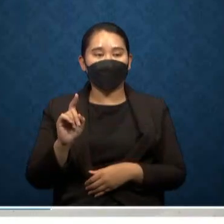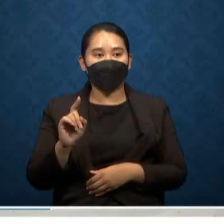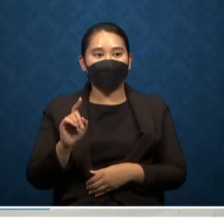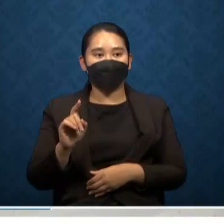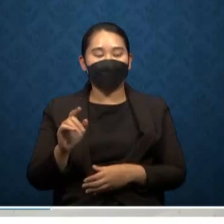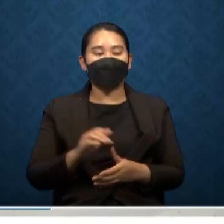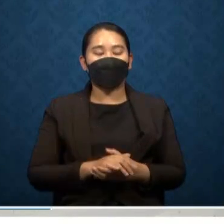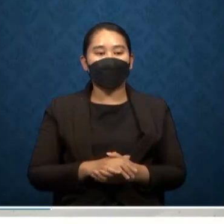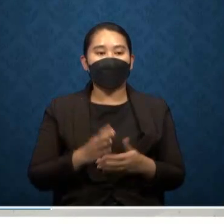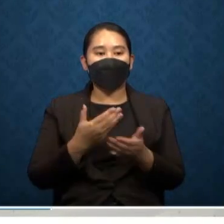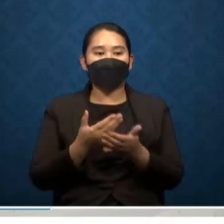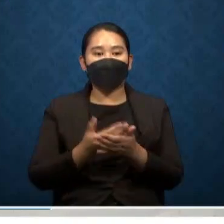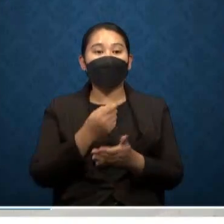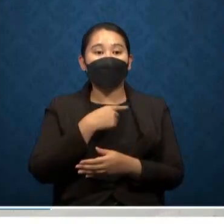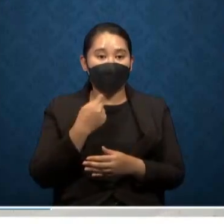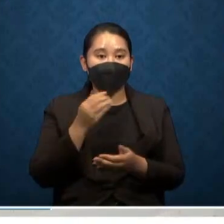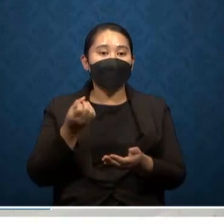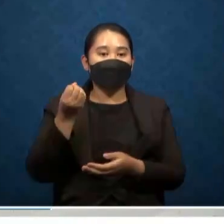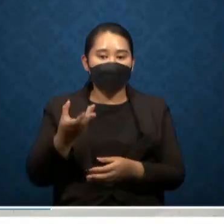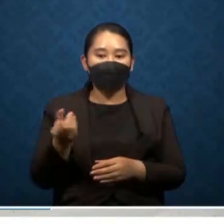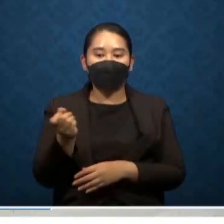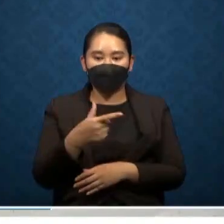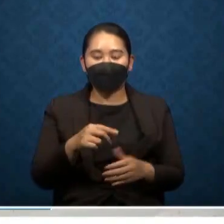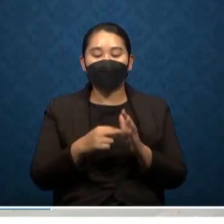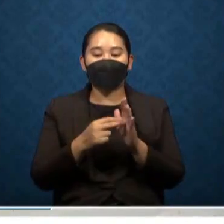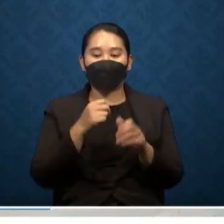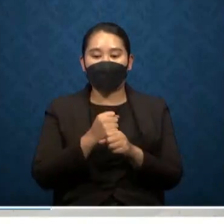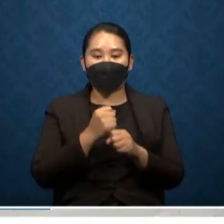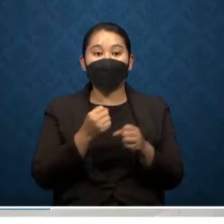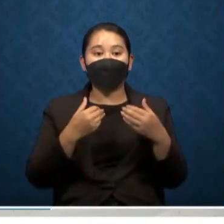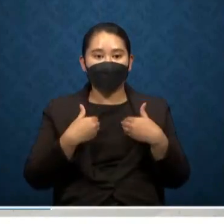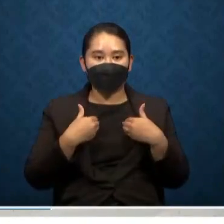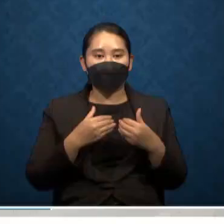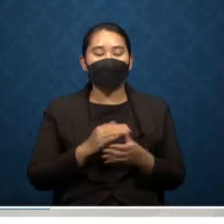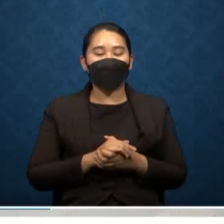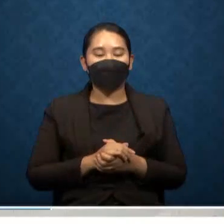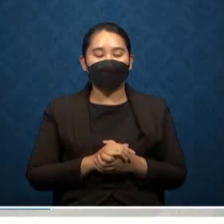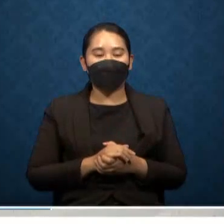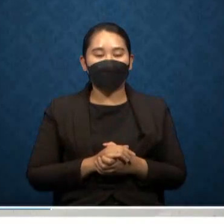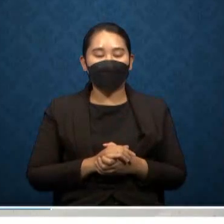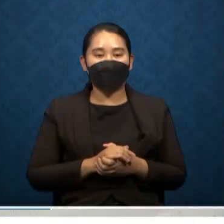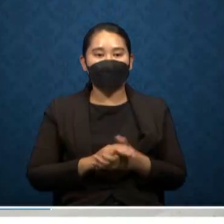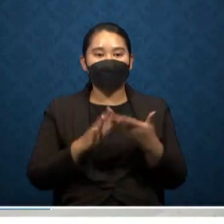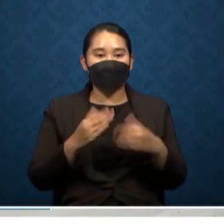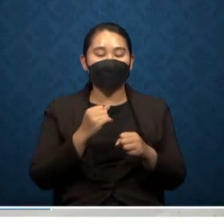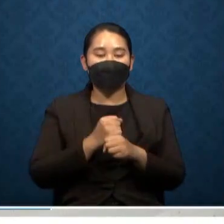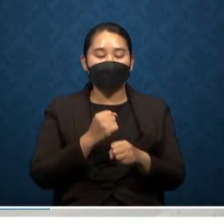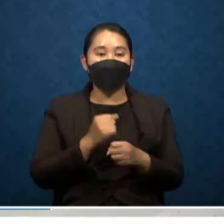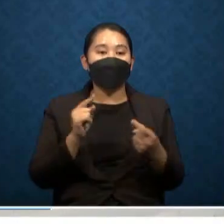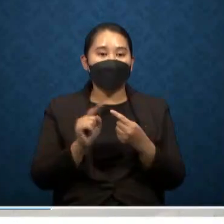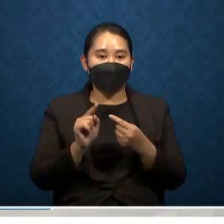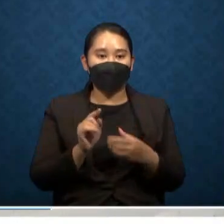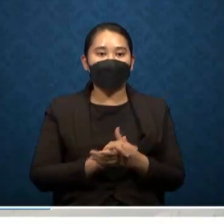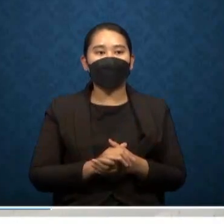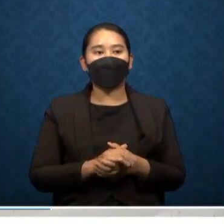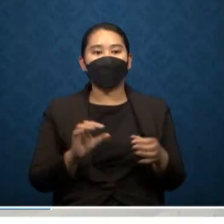ของวงเงินขาดดุล นะครับอันนี้ก็เป็นหลักการที่เราดำเนินการมาเพราะฉะนั้น ในเรื่องของการดำเนินในเรื่องของการที่จะ